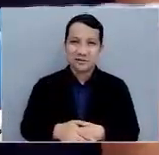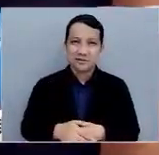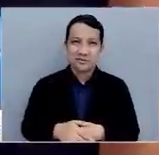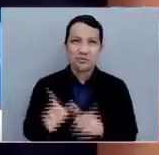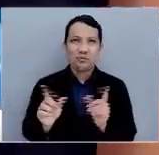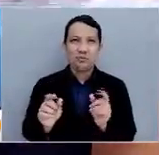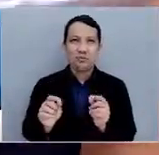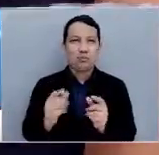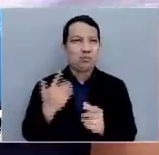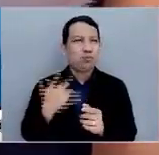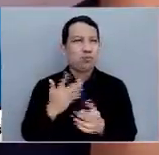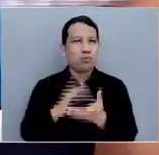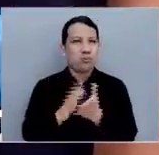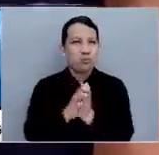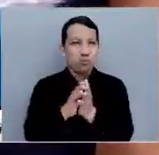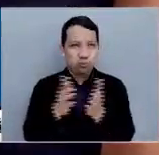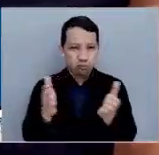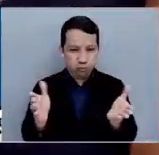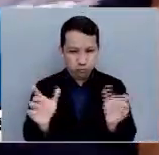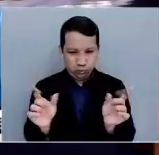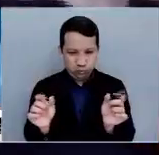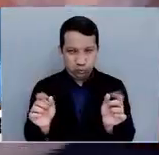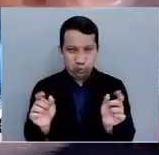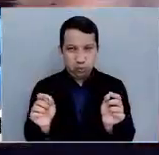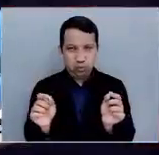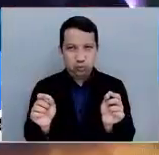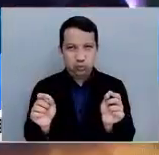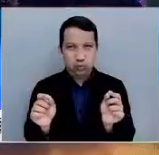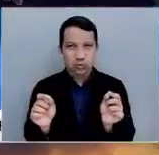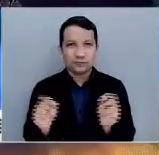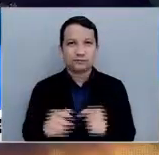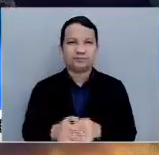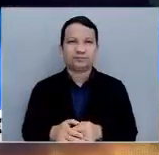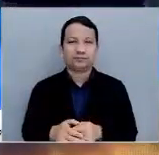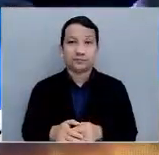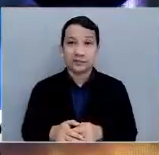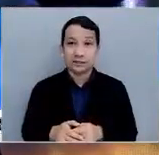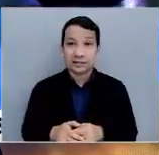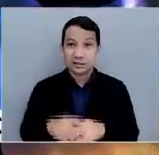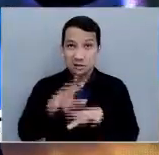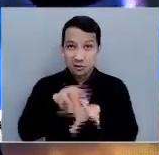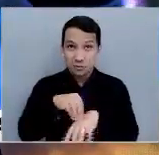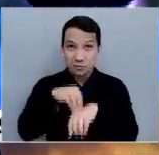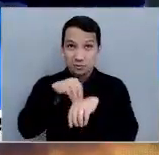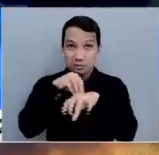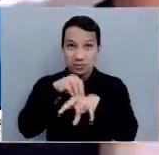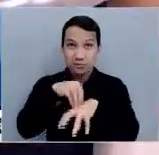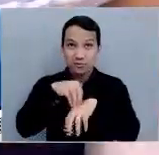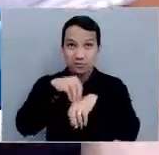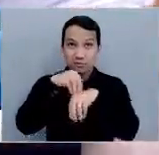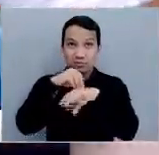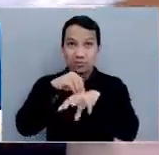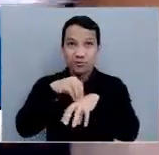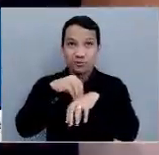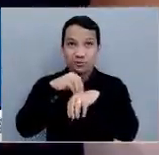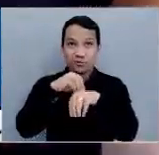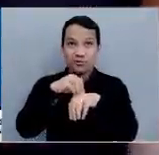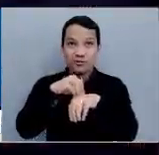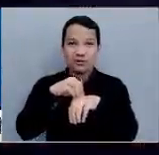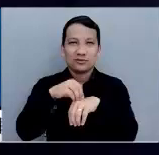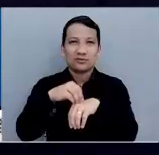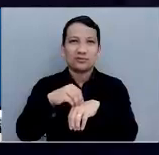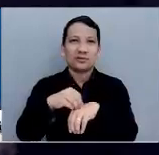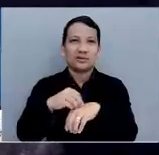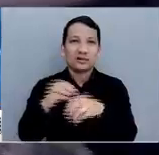Kasi kayo, yung alimango, sobrang laki. Ito, bet ko, Maui. Yes, Maui. Yung pusit niya, ay, yung pusit. Ang daming, oh. Ang daming na nun. Hindi